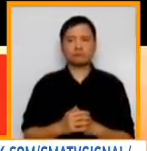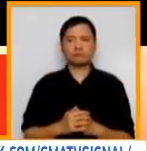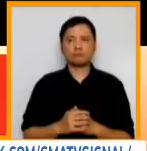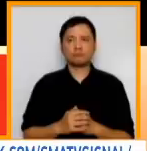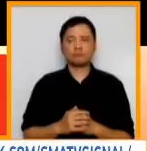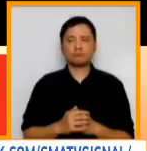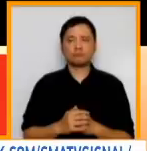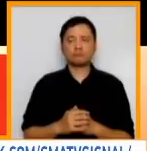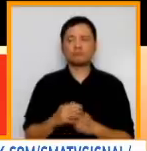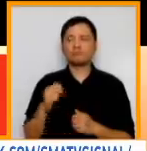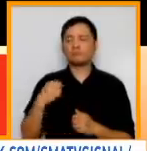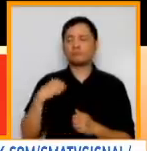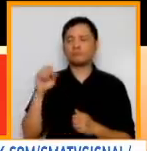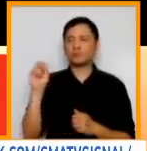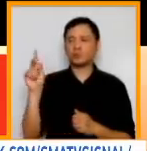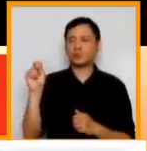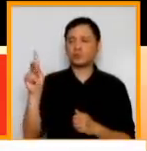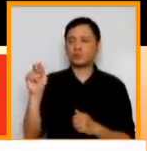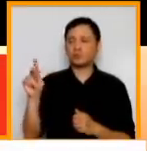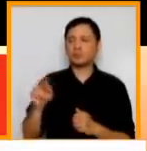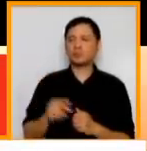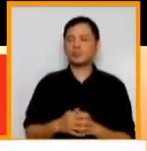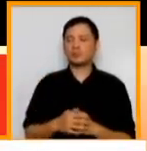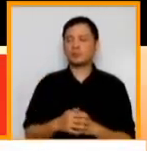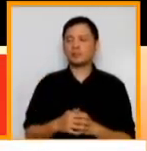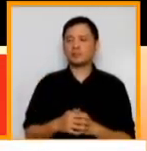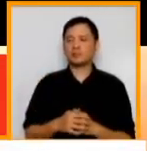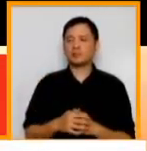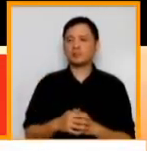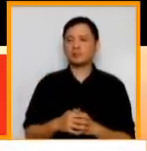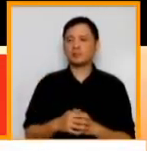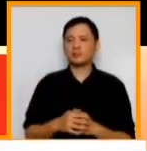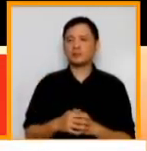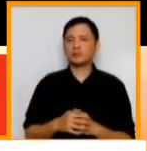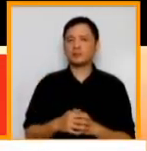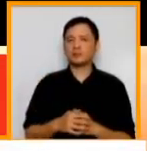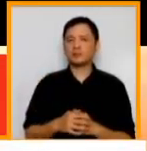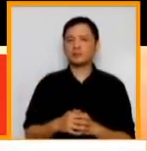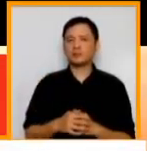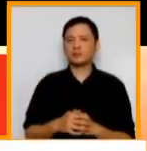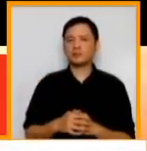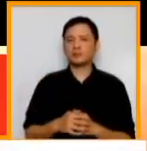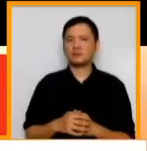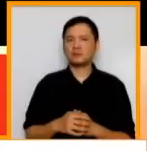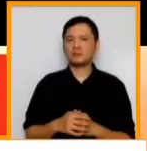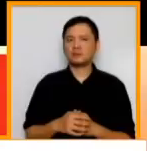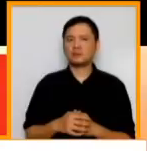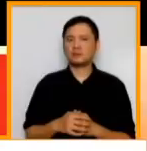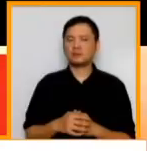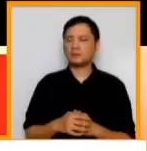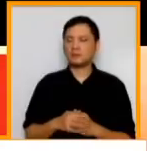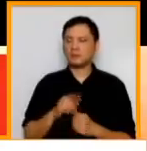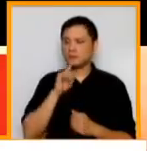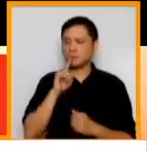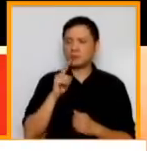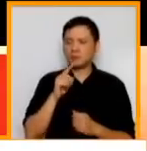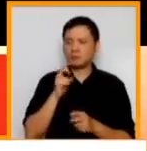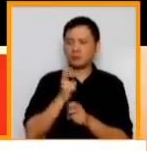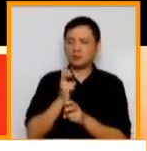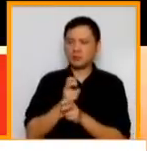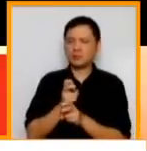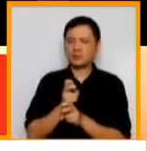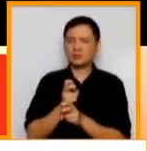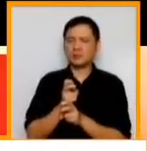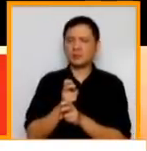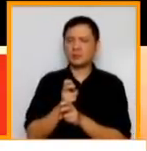Okay lang po ako ngayon, ma'am. Yung naramdaman ko lang po yung opo. Hirit ng ano, yung sugat